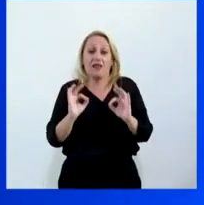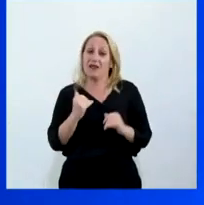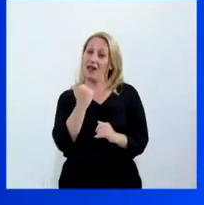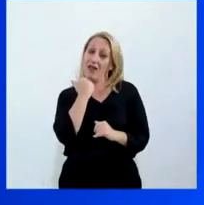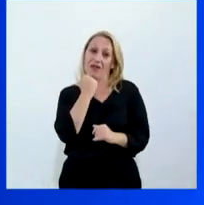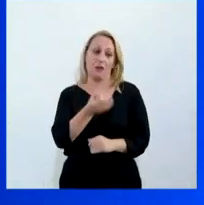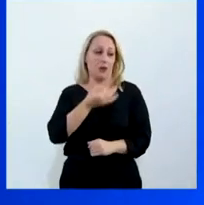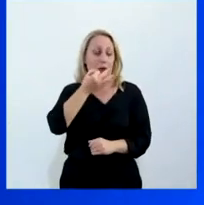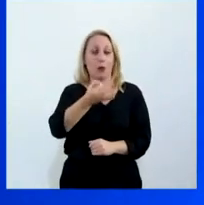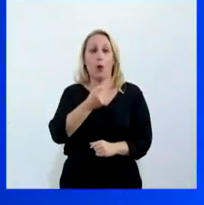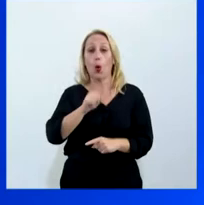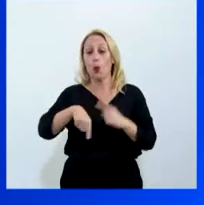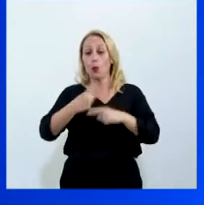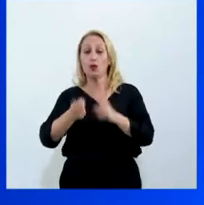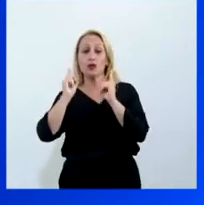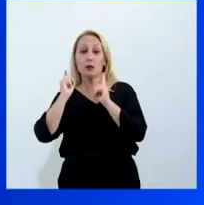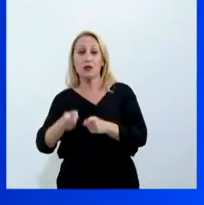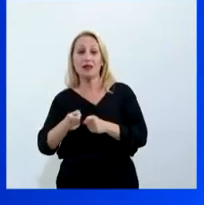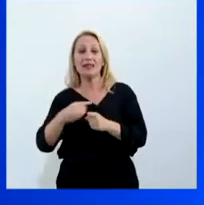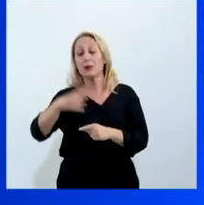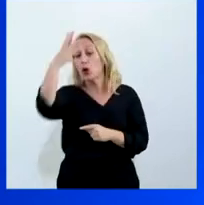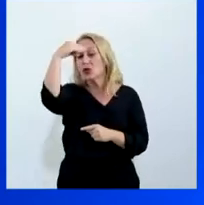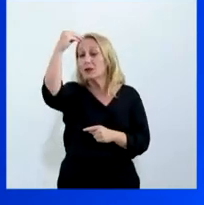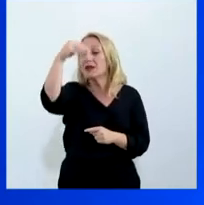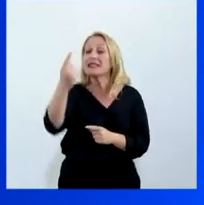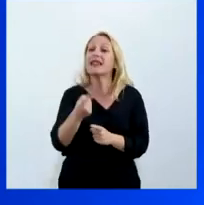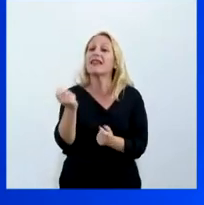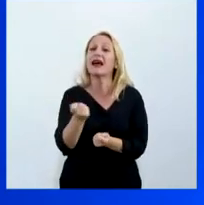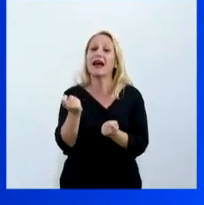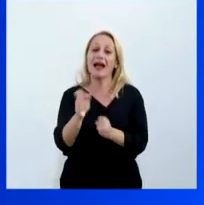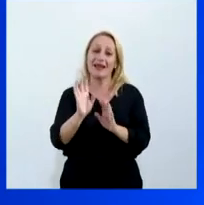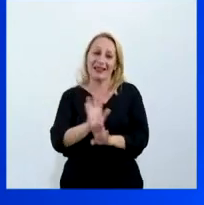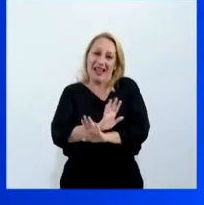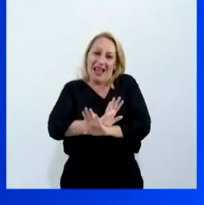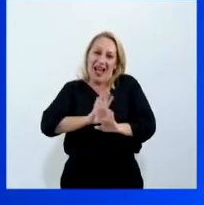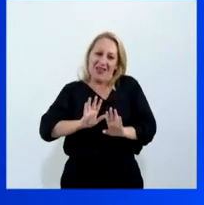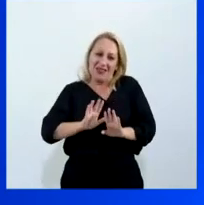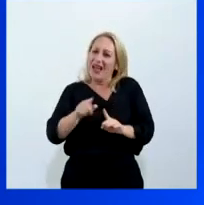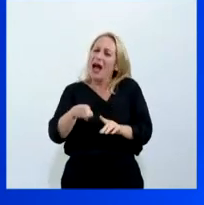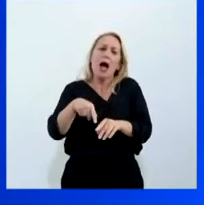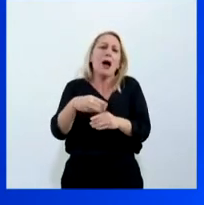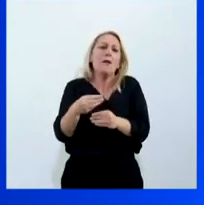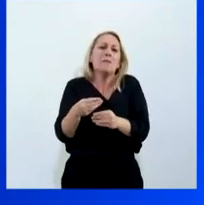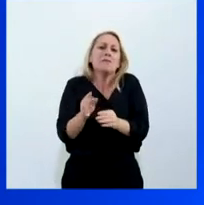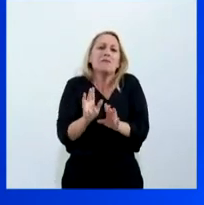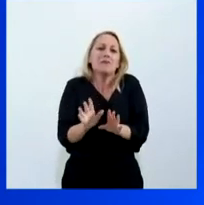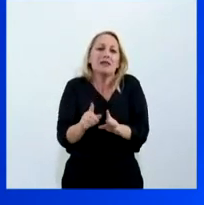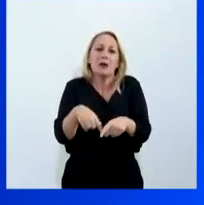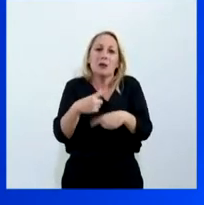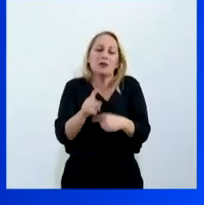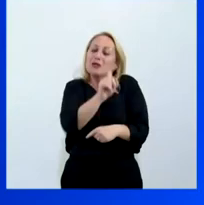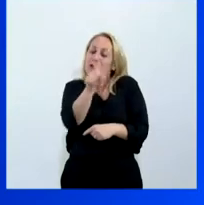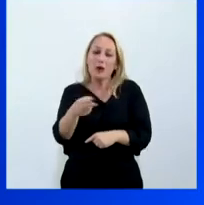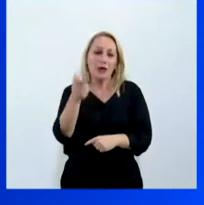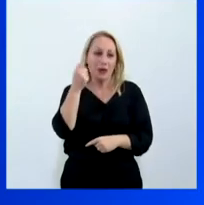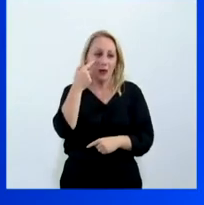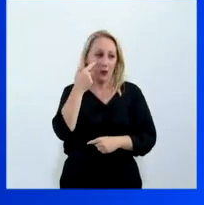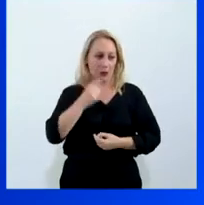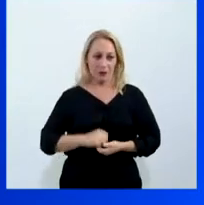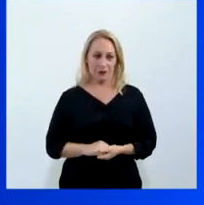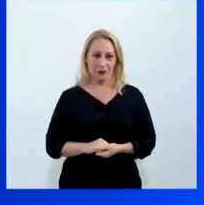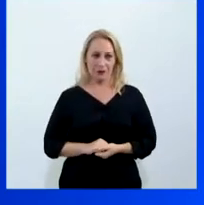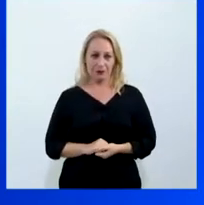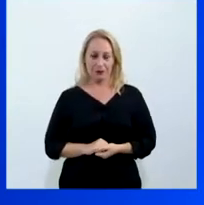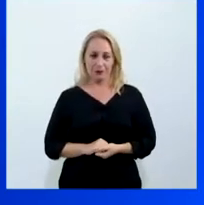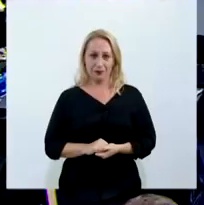κρίση για τον κύριο Τσίπρα. Αυτά νομίζω ότι θα τα απαντήσει μόνο η ίδια η ζωή.